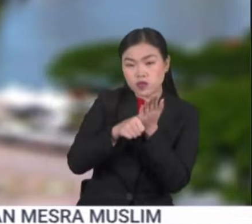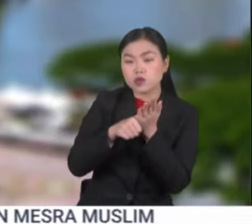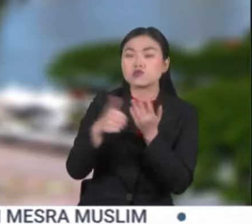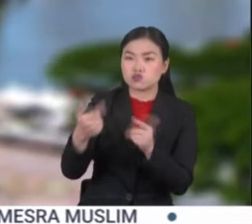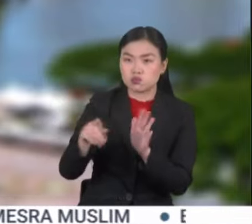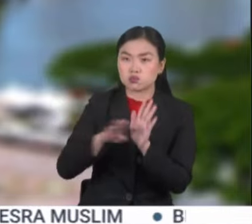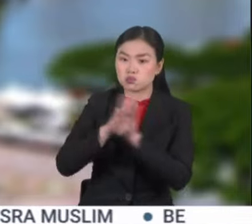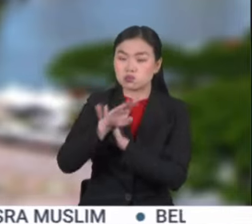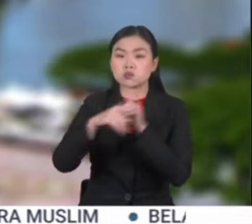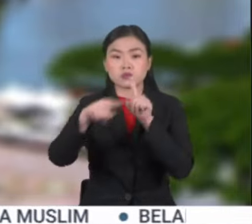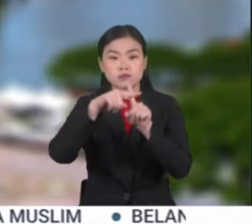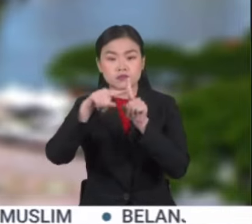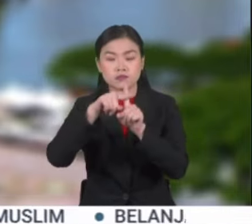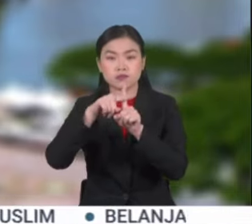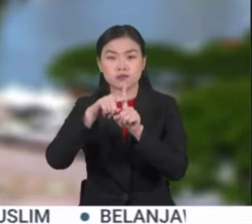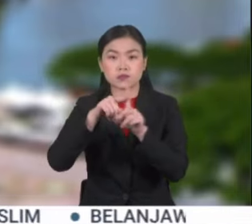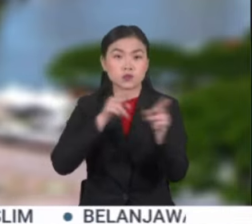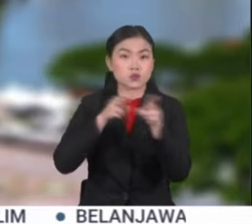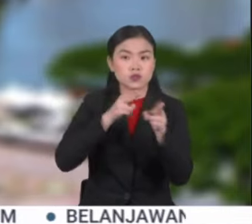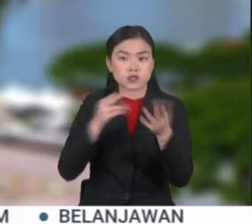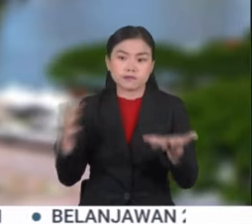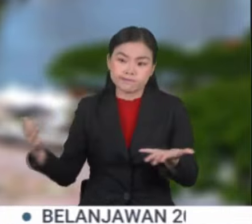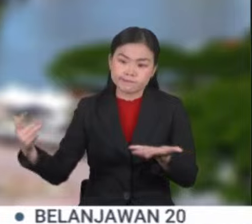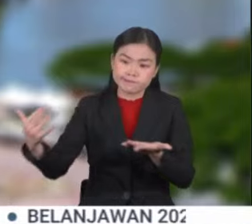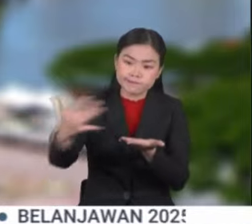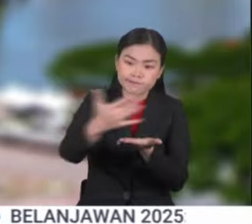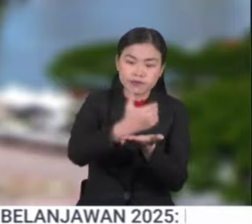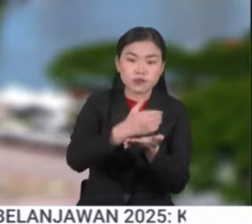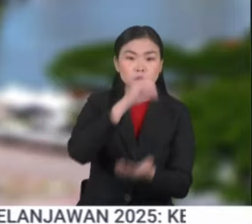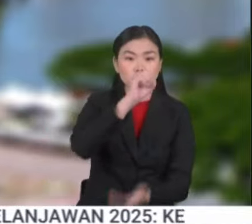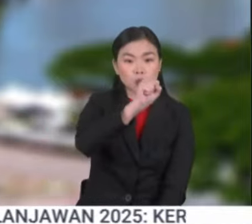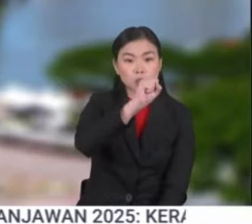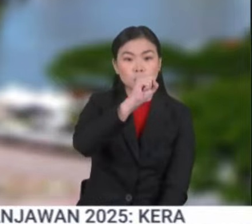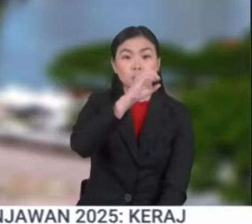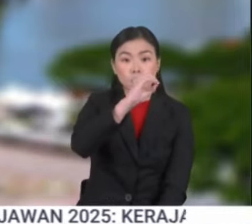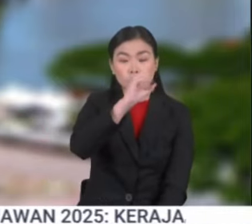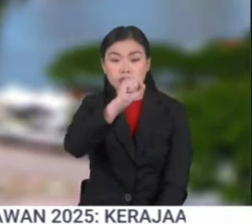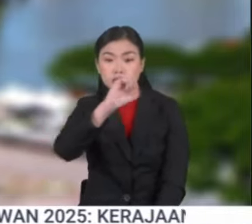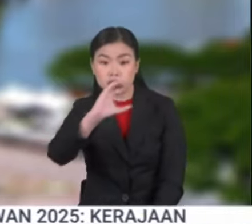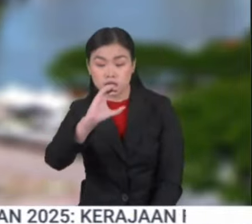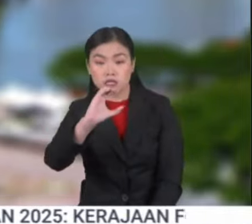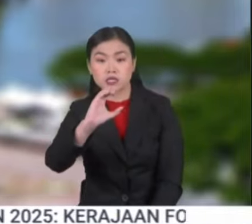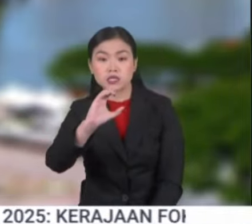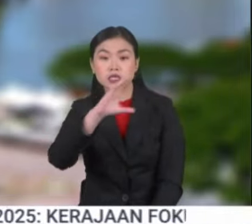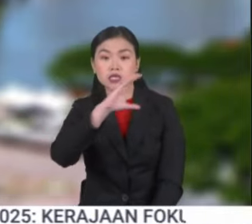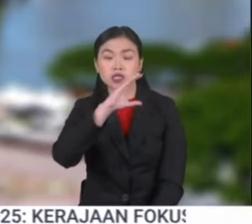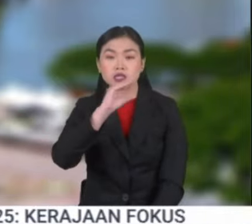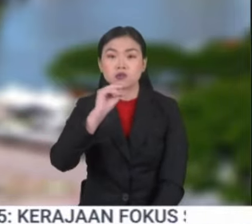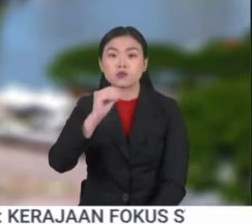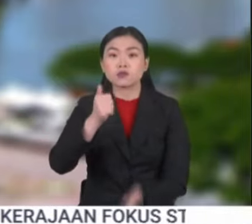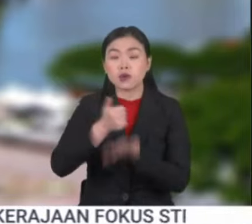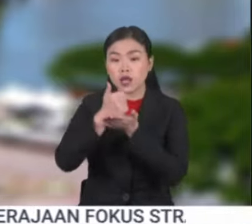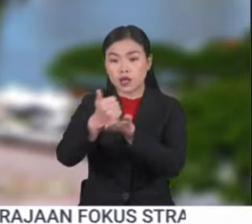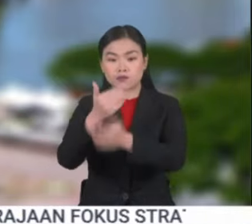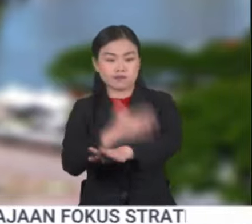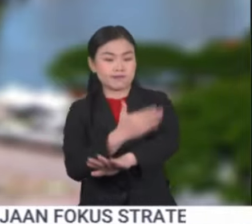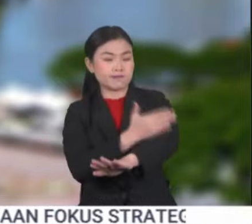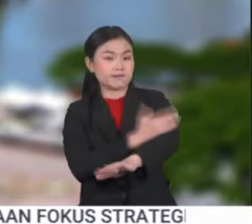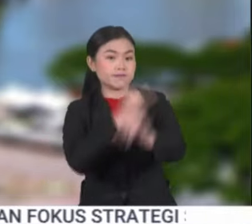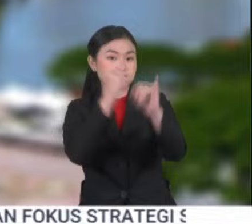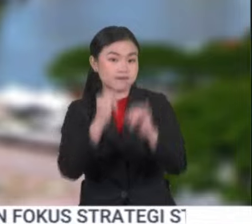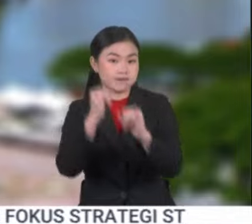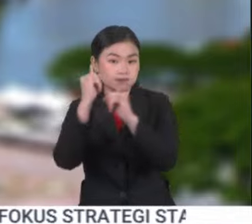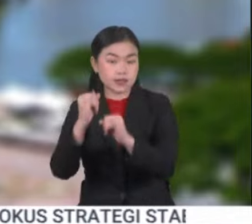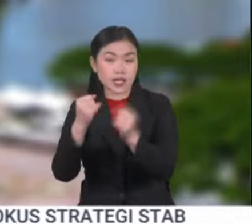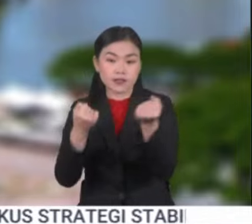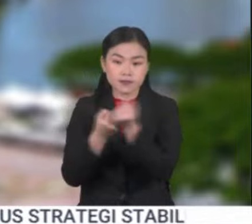positif. Ia hasil usaha kolektif ahli-ahli OSC MIDS Sarawak bagi merawat dan memulih individu serta memberi